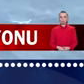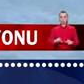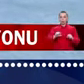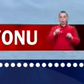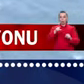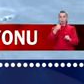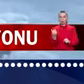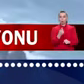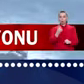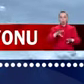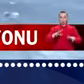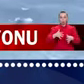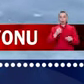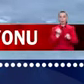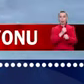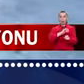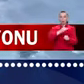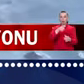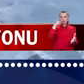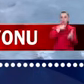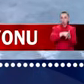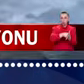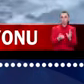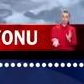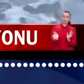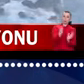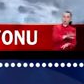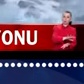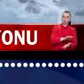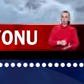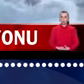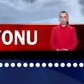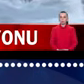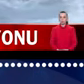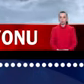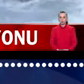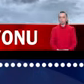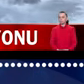Motoru arızalanınca kayalara çarptı, karaya oturdu, yan yattı.